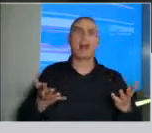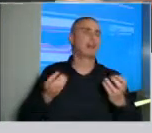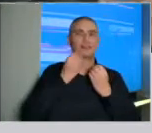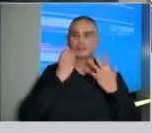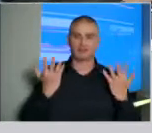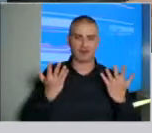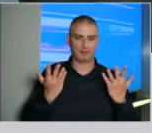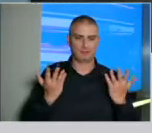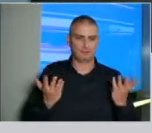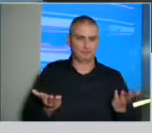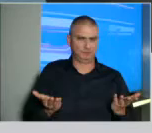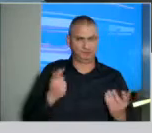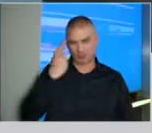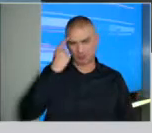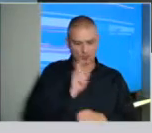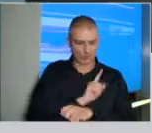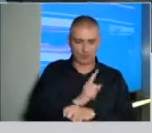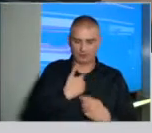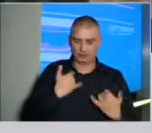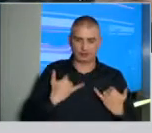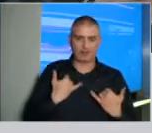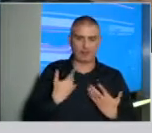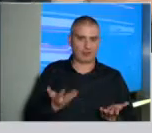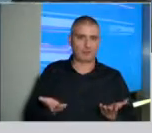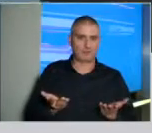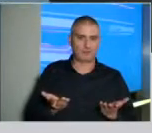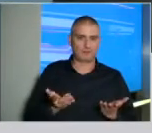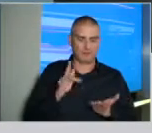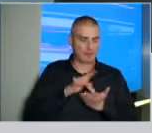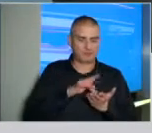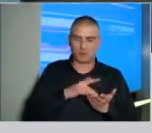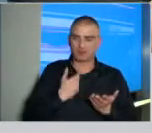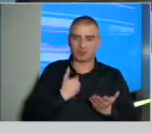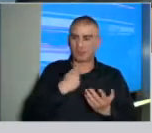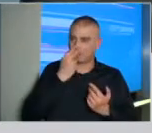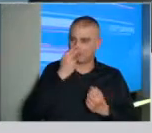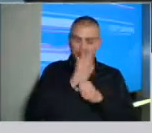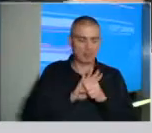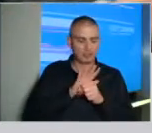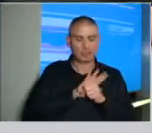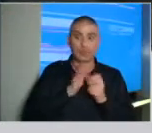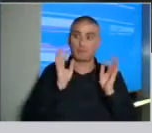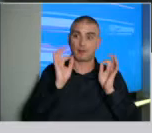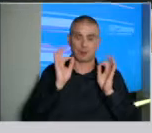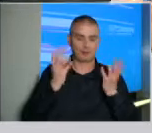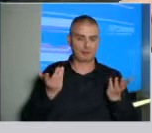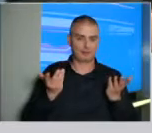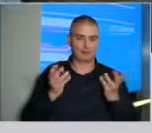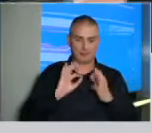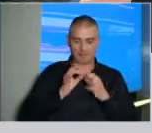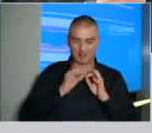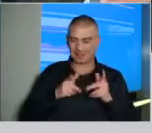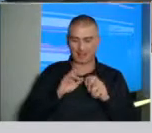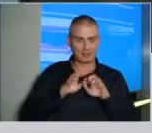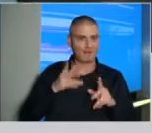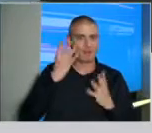נפלא. אתה יודע, בתקופה שאנחנו נמצאים, במקומות שאנחנו מנסים לשכנע בהם, במיוחד בסושיאל, ואנחנו יודעים